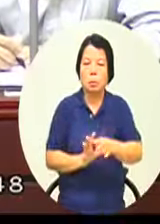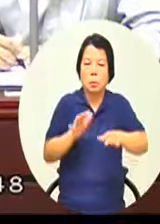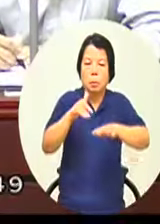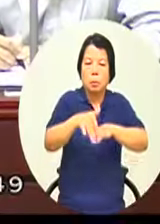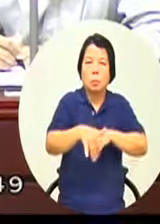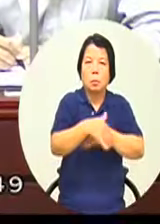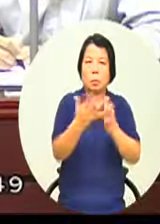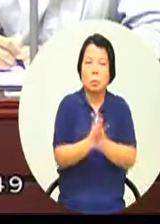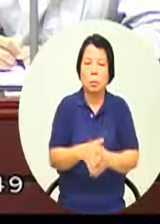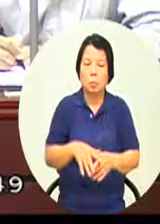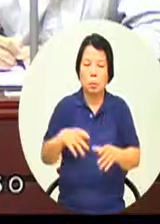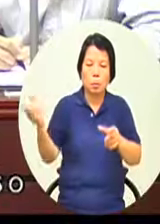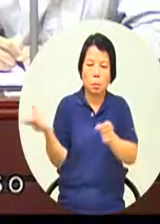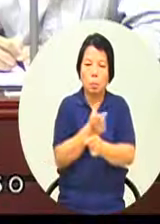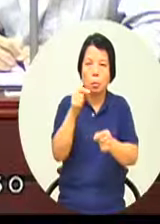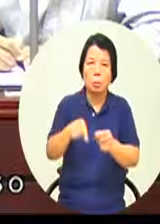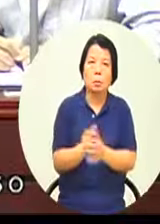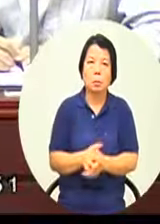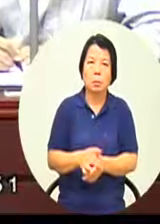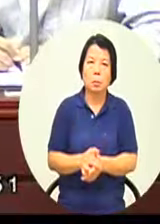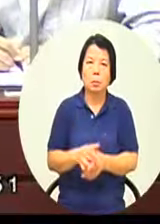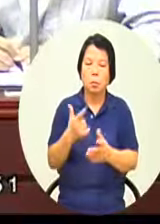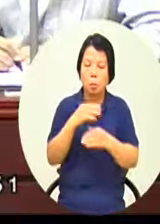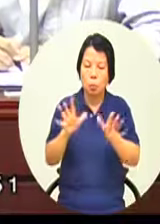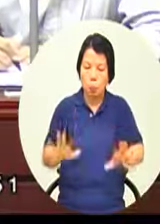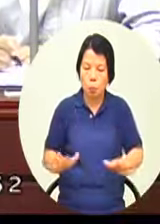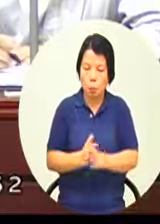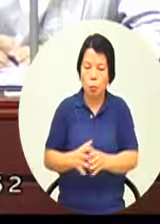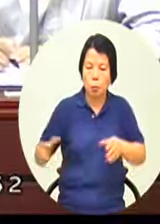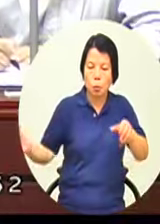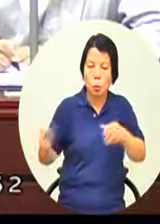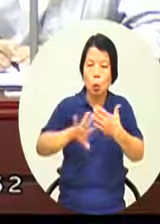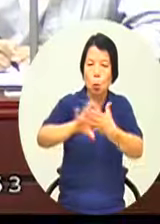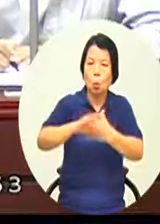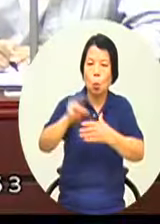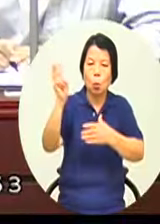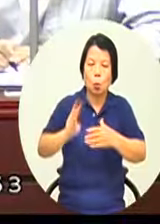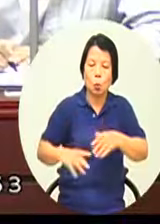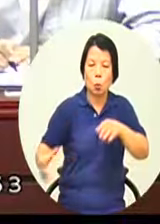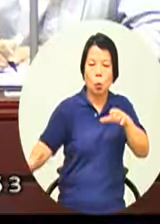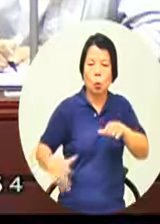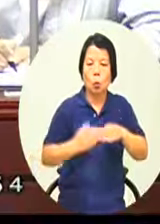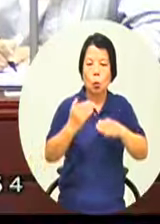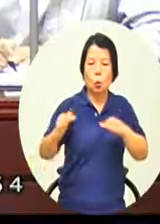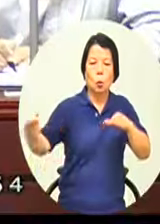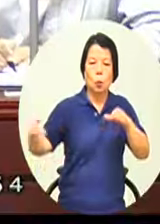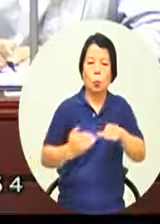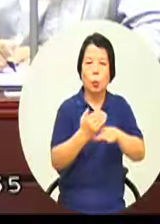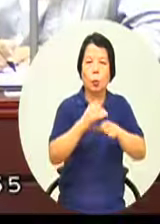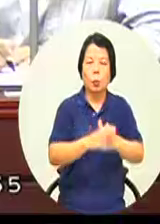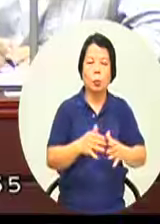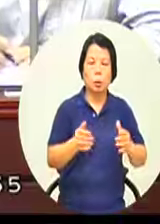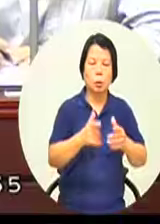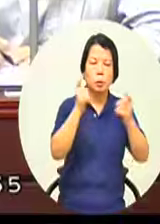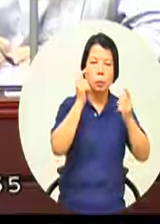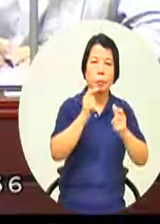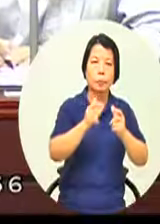个台风来的一个气象潮，就是暴潮，会让外水用高，所以市区里面的水就没有办法排